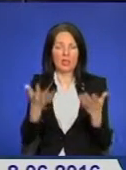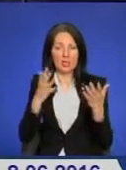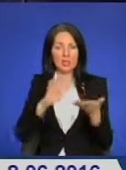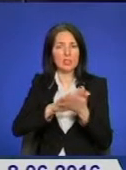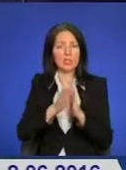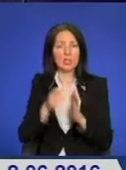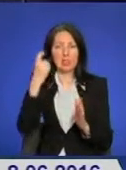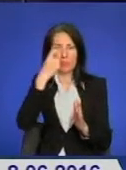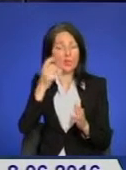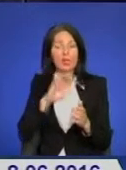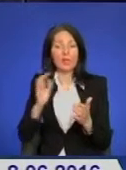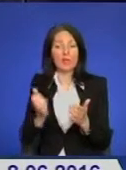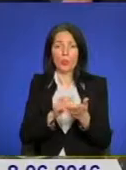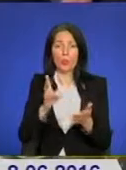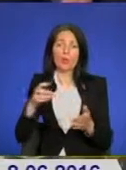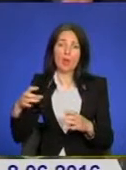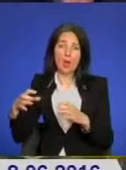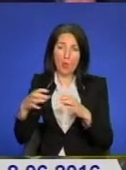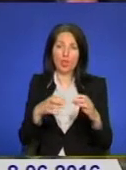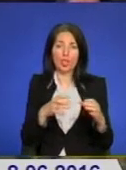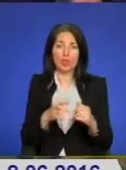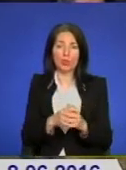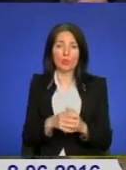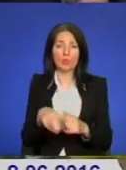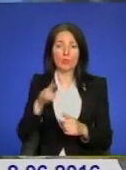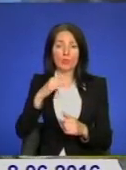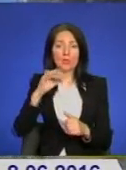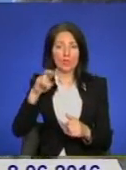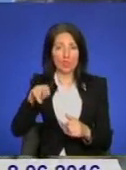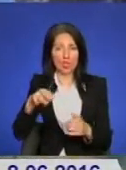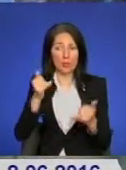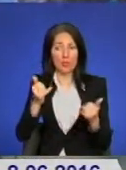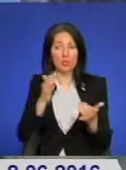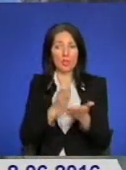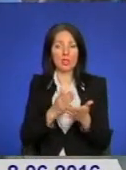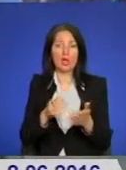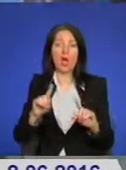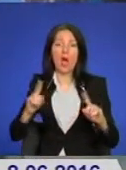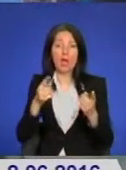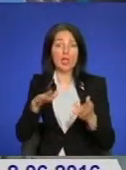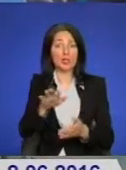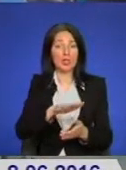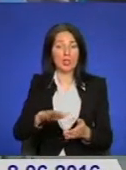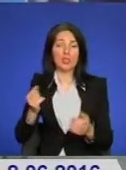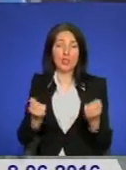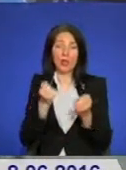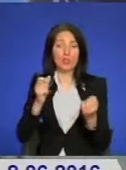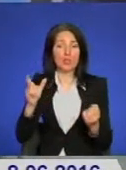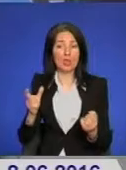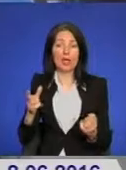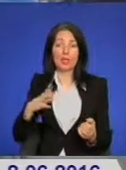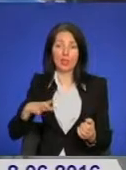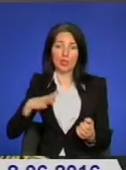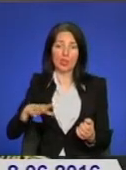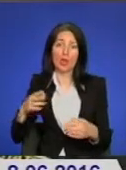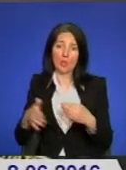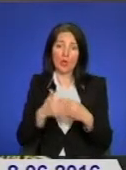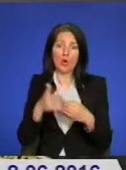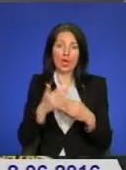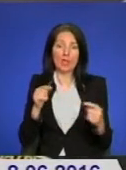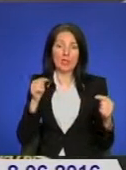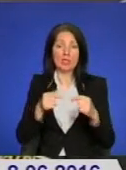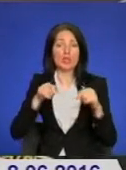свідки і працівники поліції впевнено кажуть, що всі ознаки нетверезості затриманого були. На водія джипа складено кілька